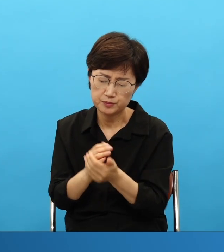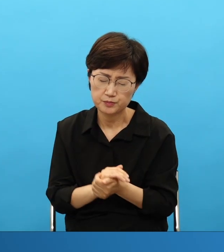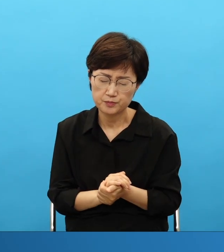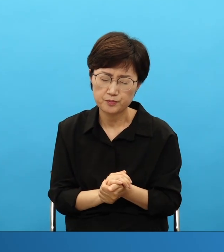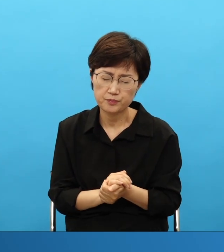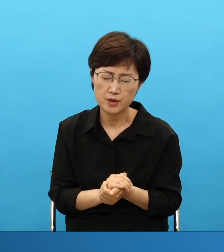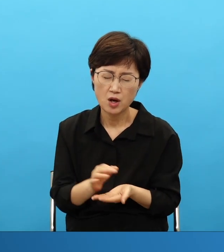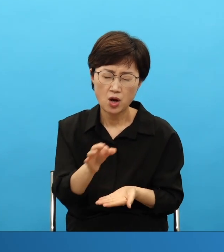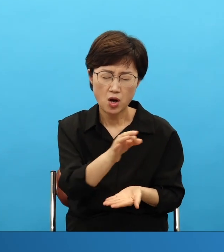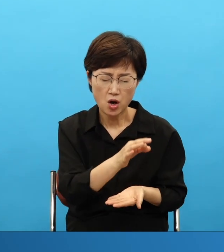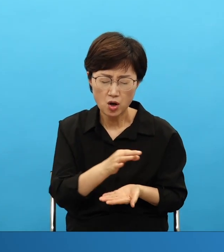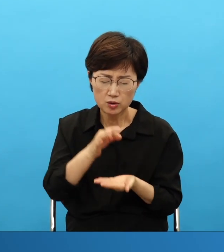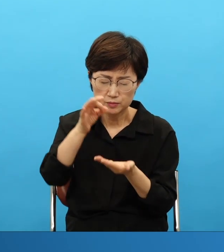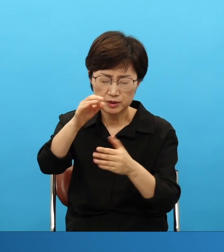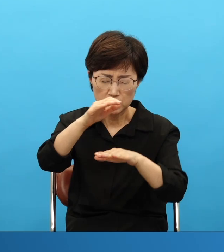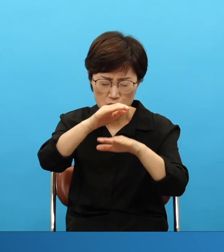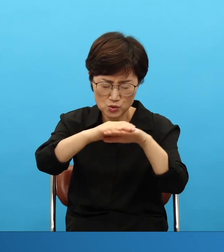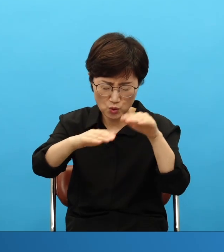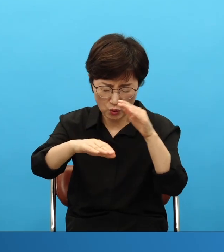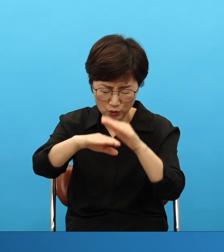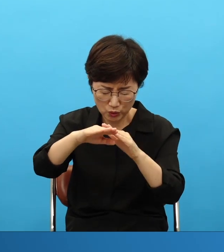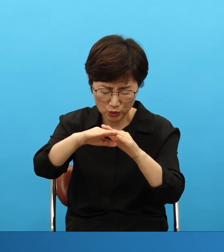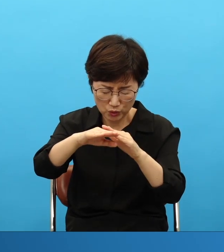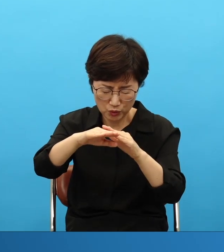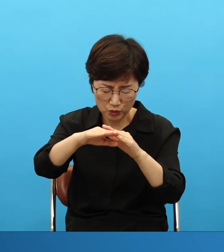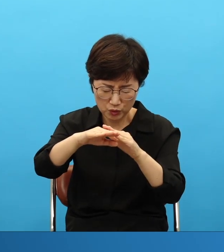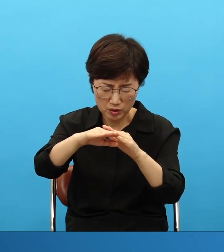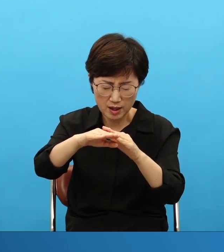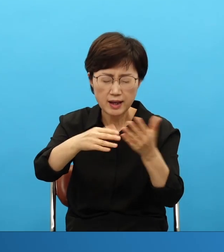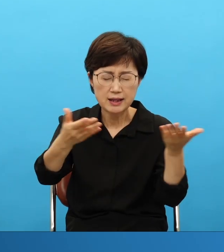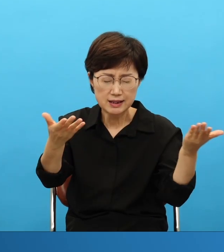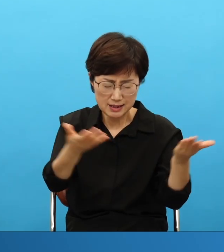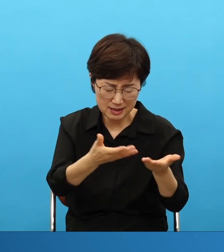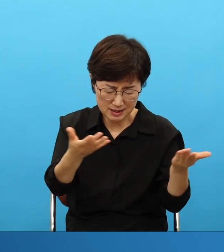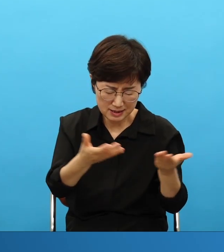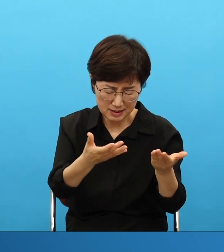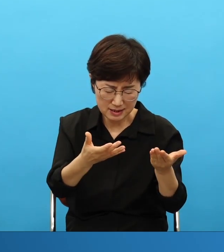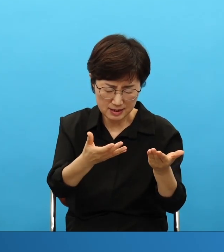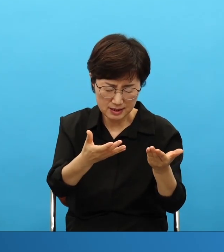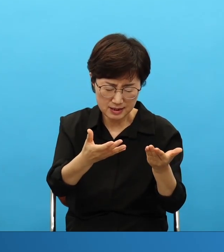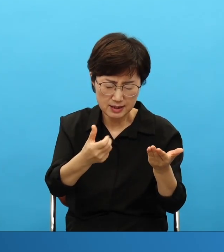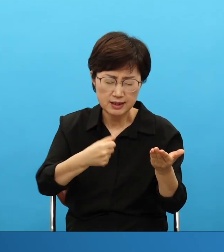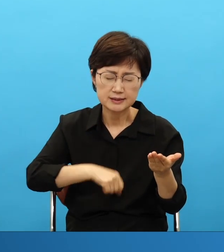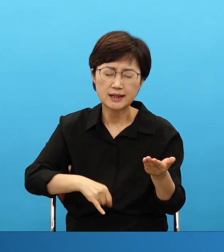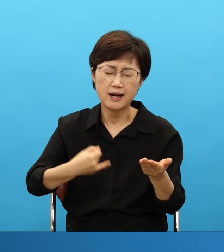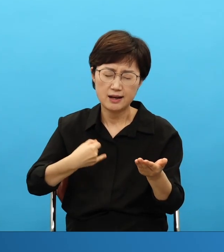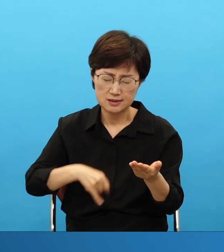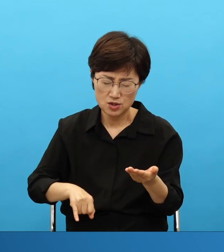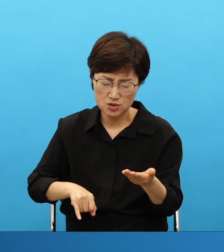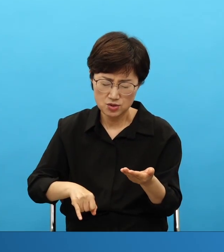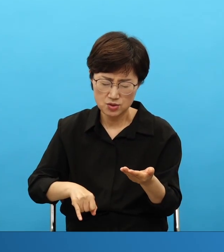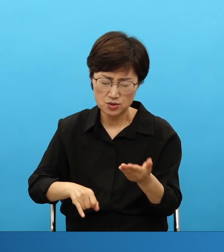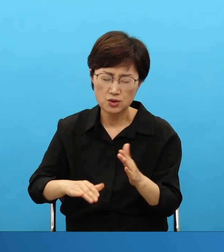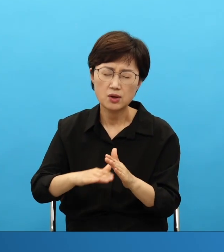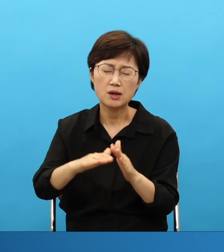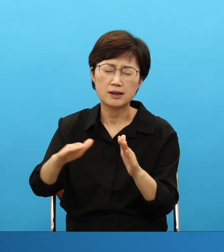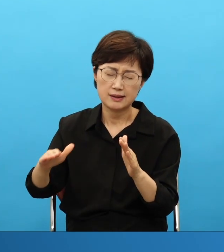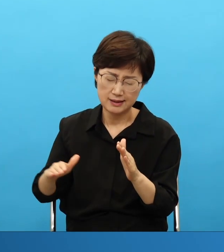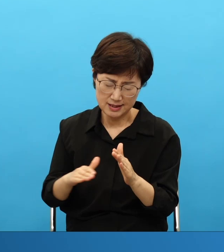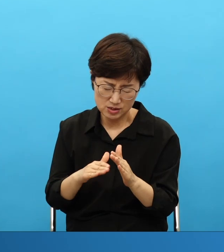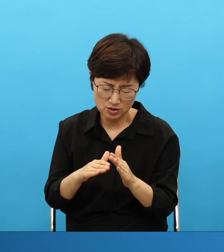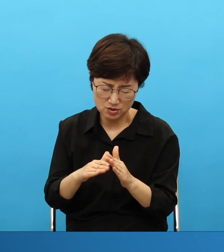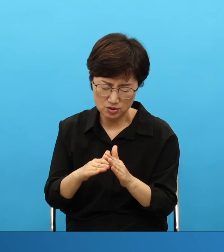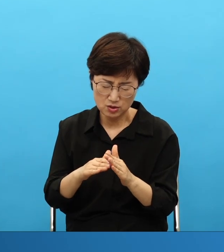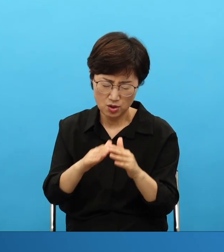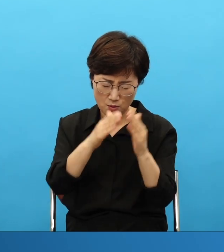예들 손과 그 산과 대와 가정을 하나님이